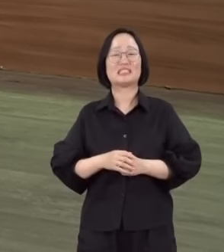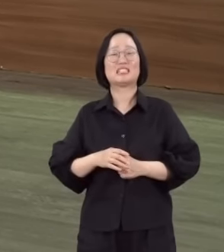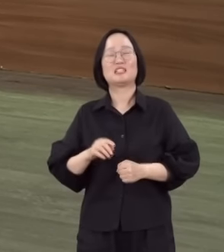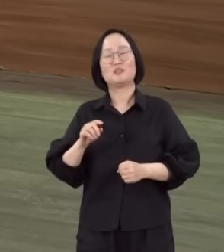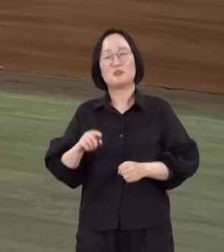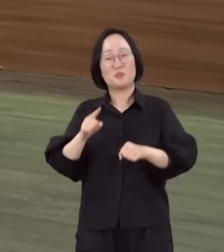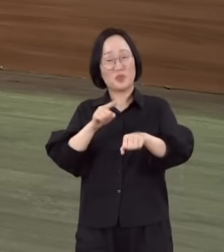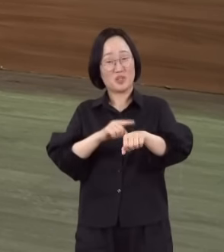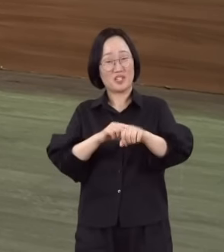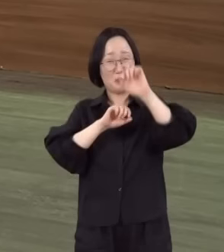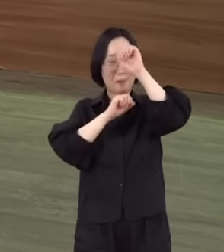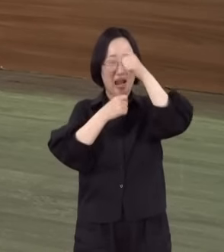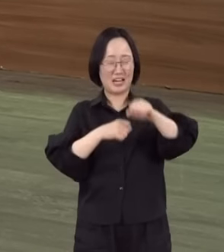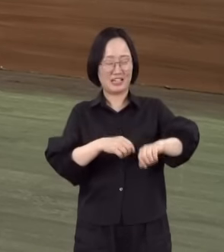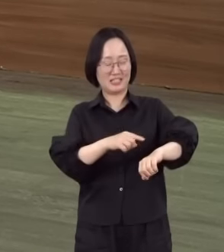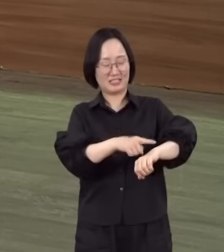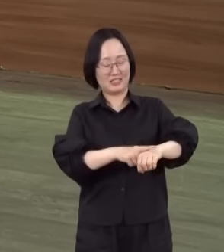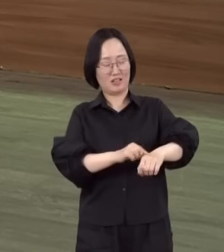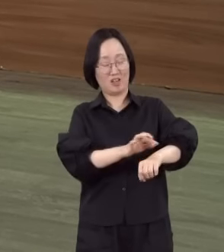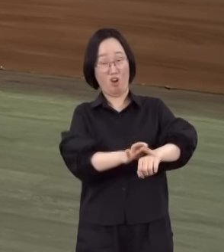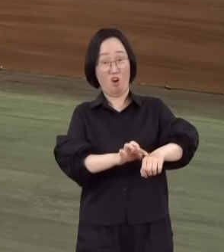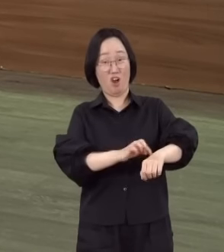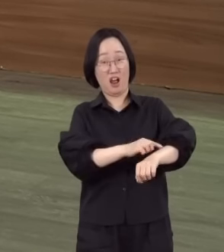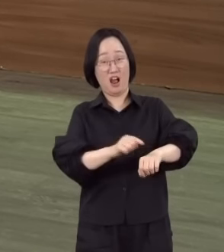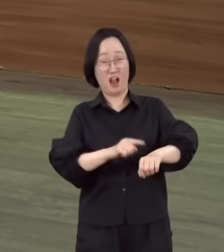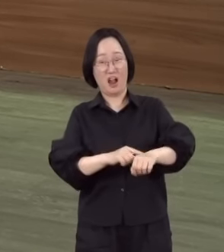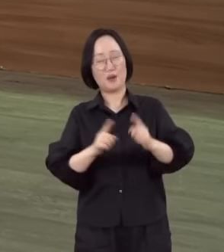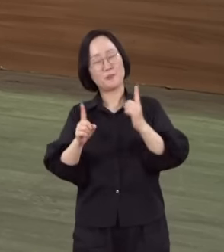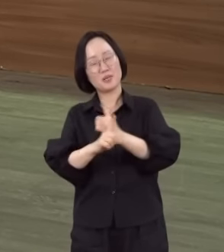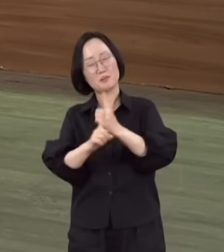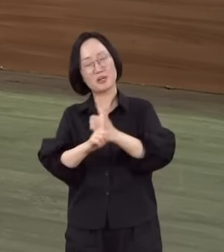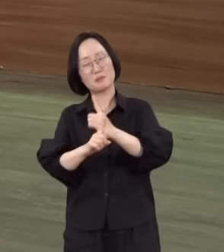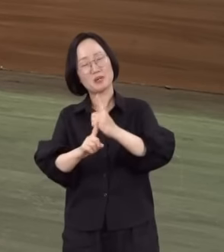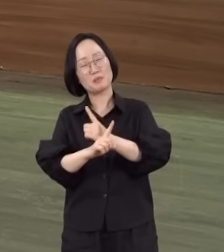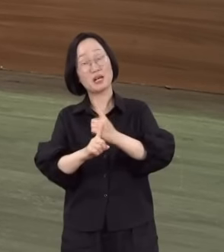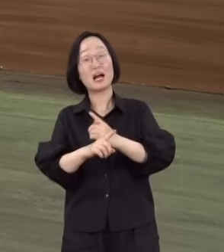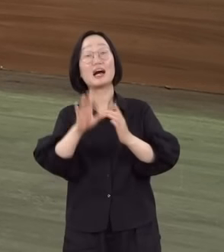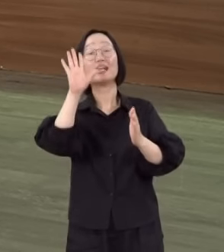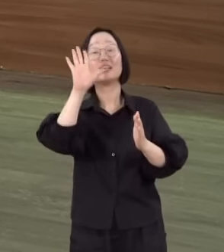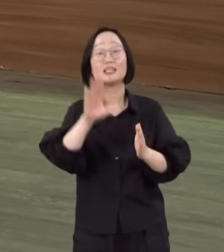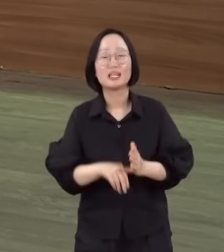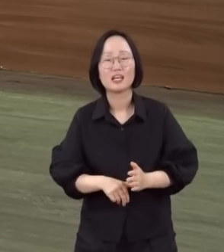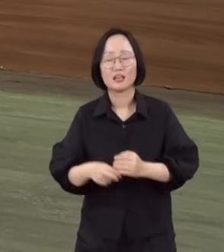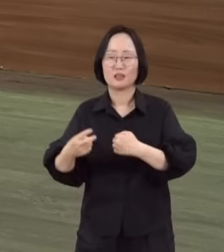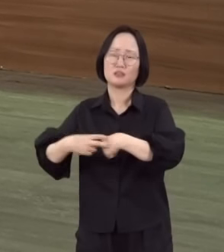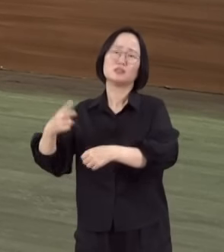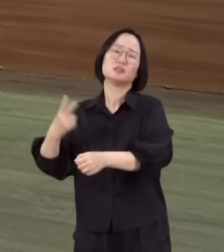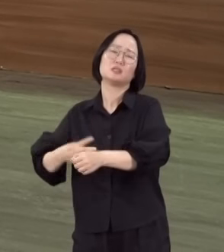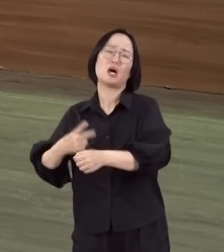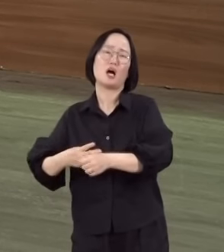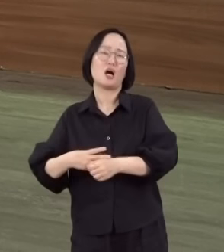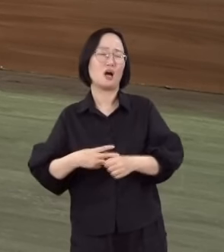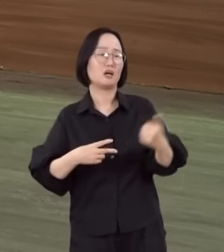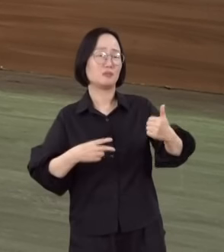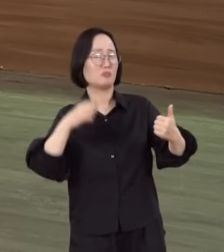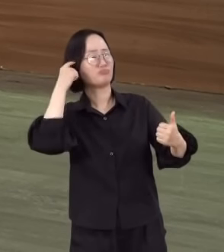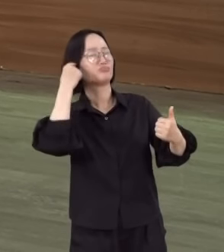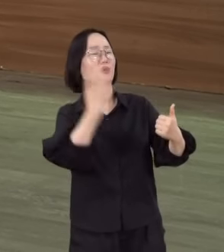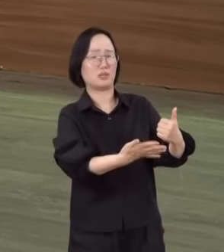거 해주잖아 소독약 바르고 드레싱 해주고 의사가 물어봤다 의사가 뭘